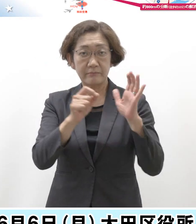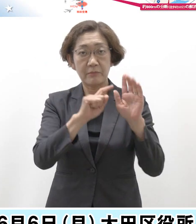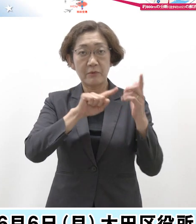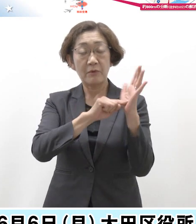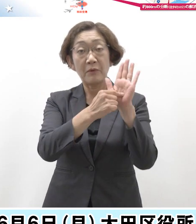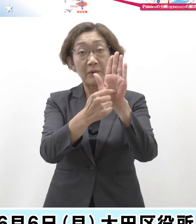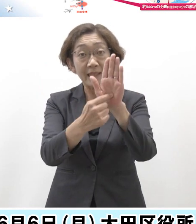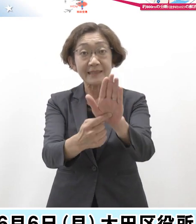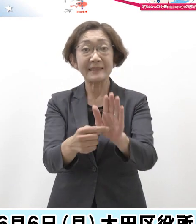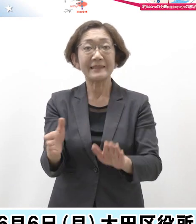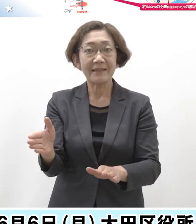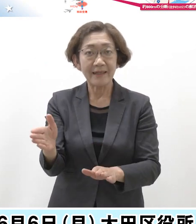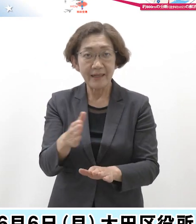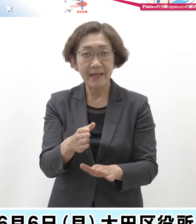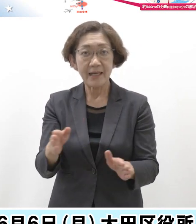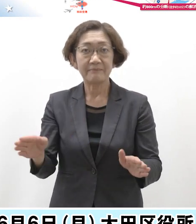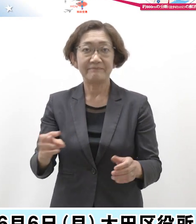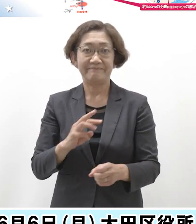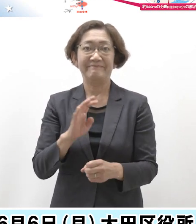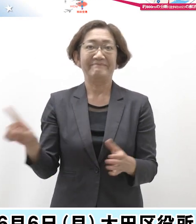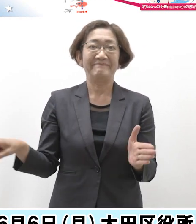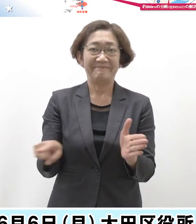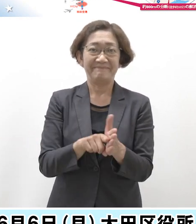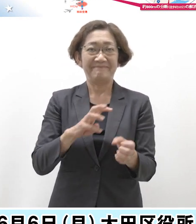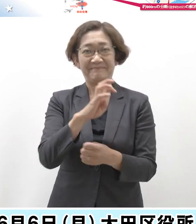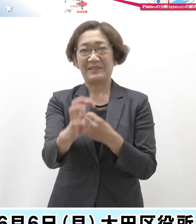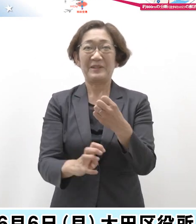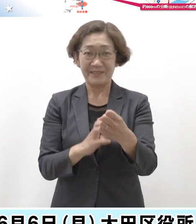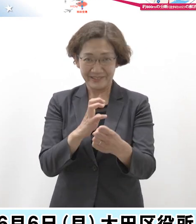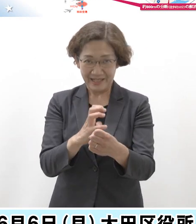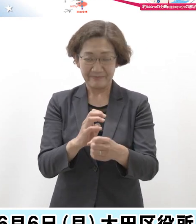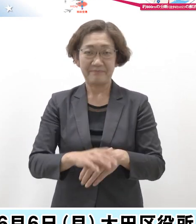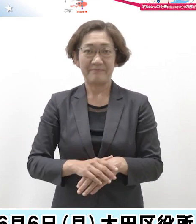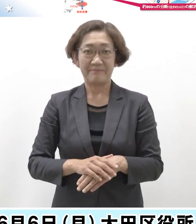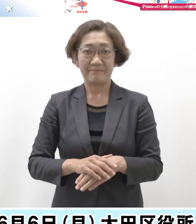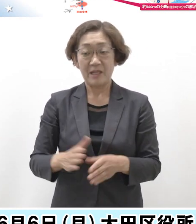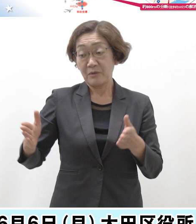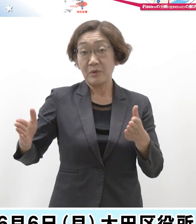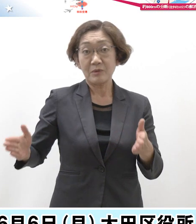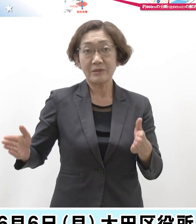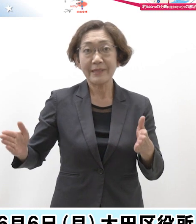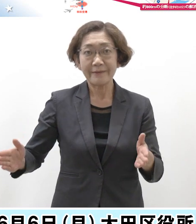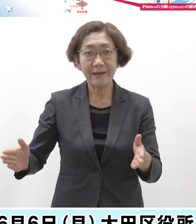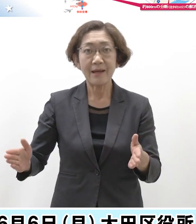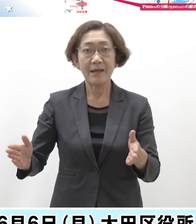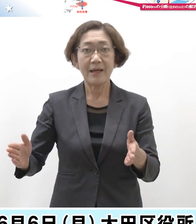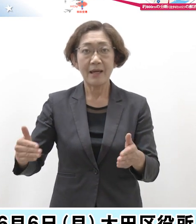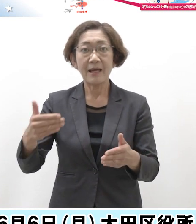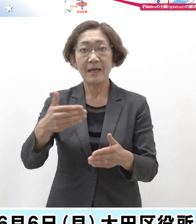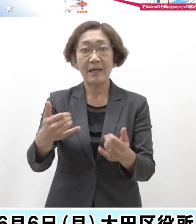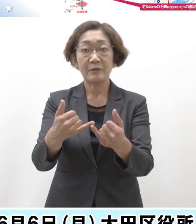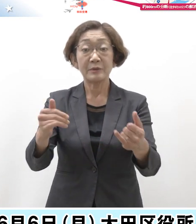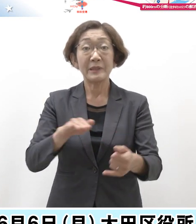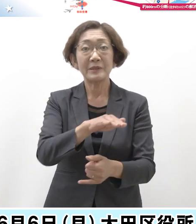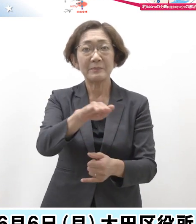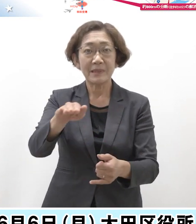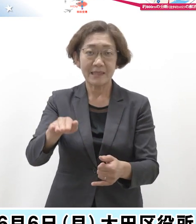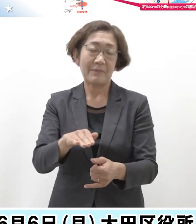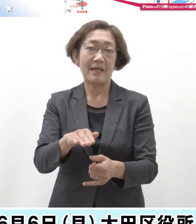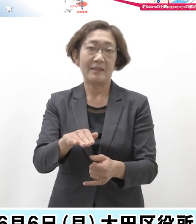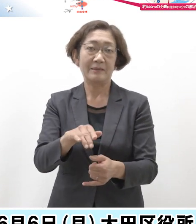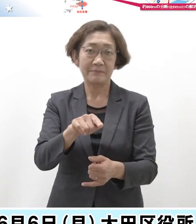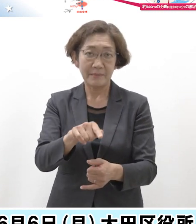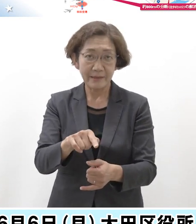。この間、関係者によります勉強会や区民の皆様との大田